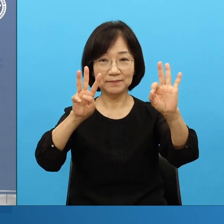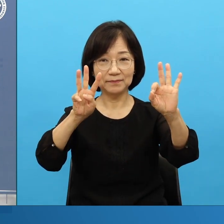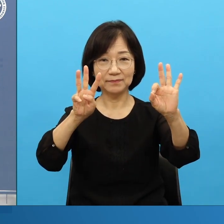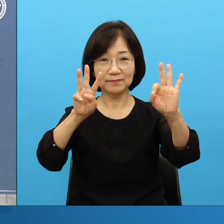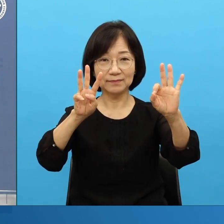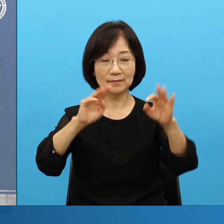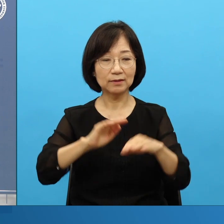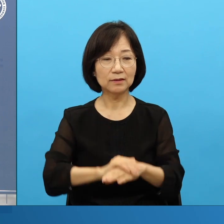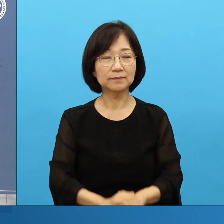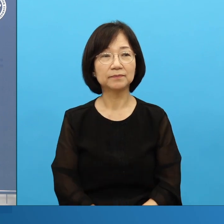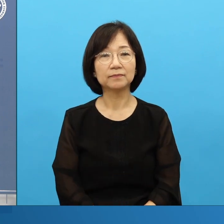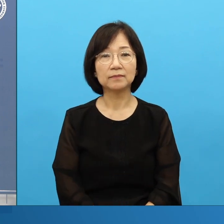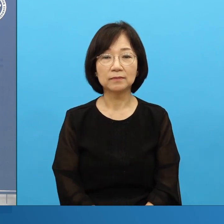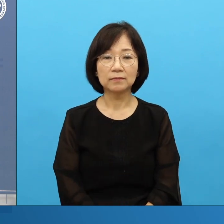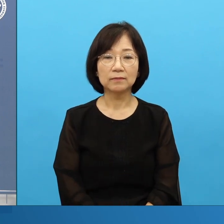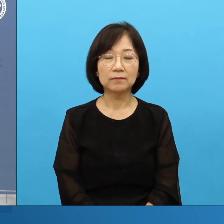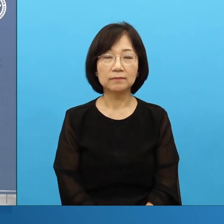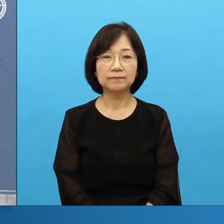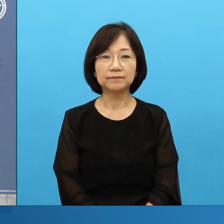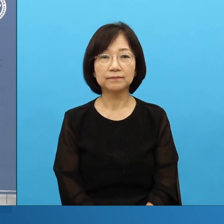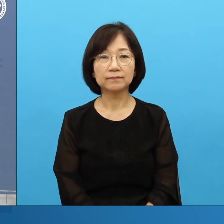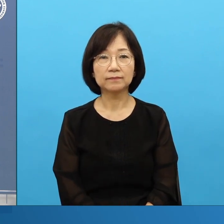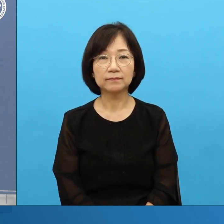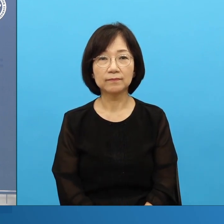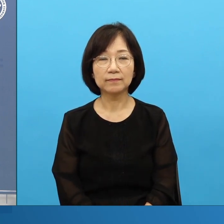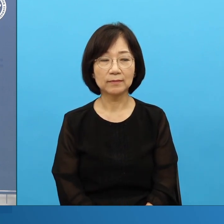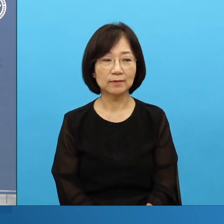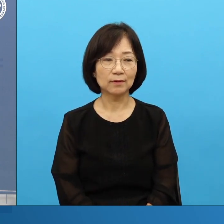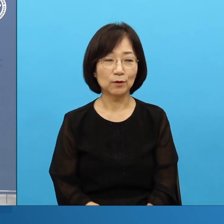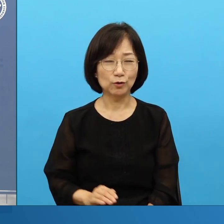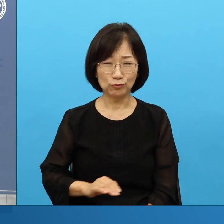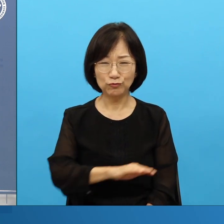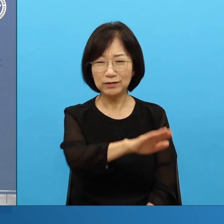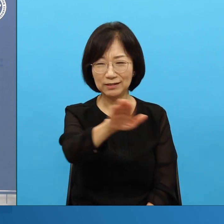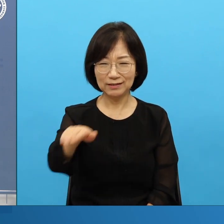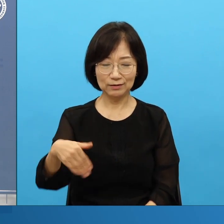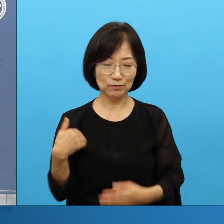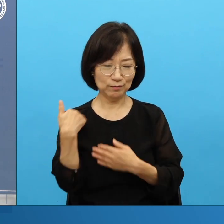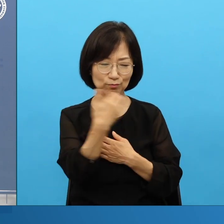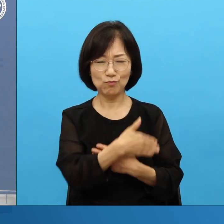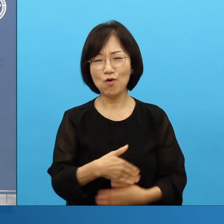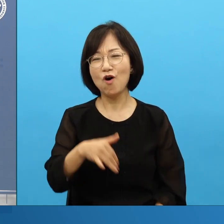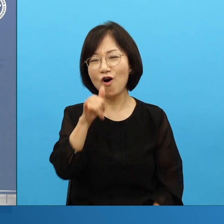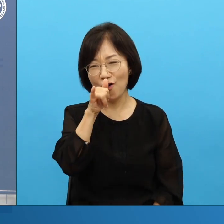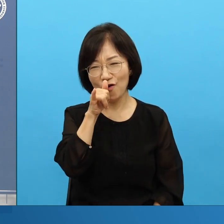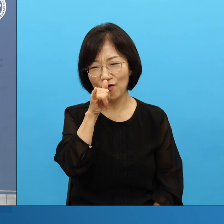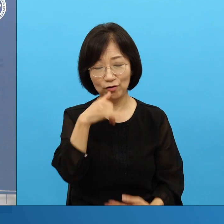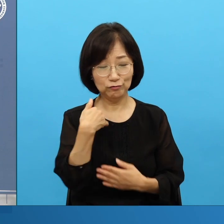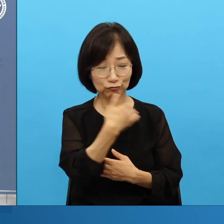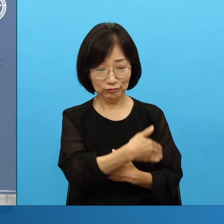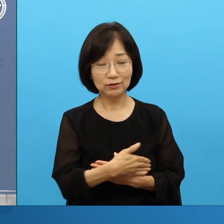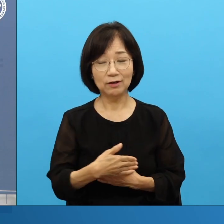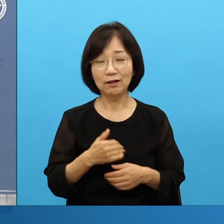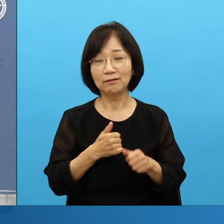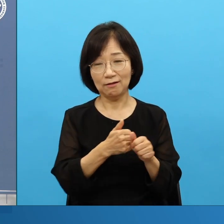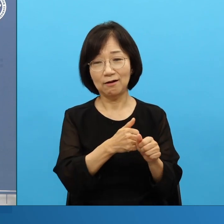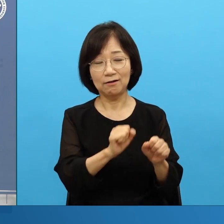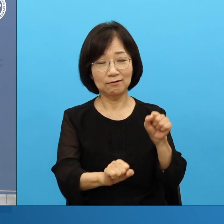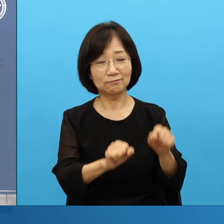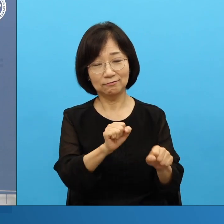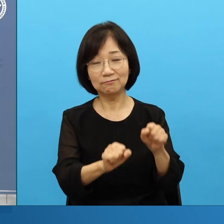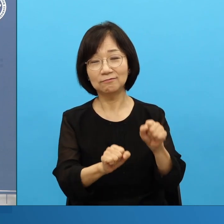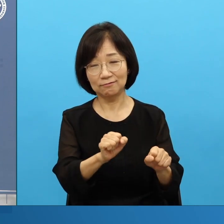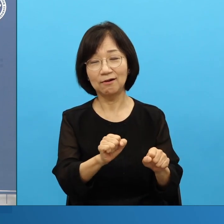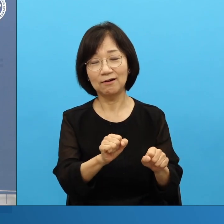우리는 육체로 살기 때문에 육체대로 행하기 쉽다. It's so easy for us to live by our physical bodies because we live in a world.